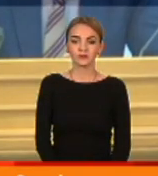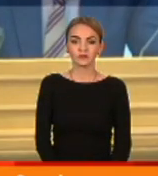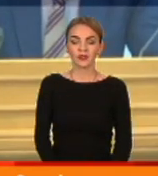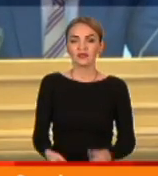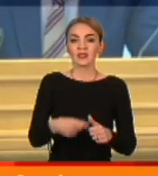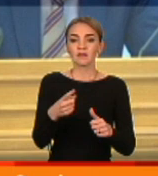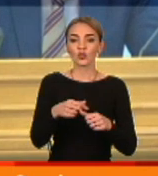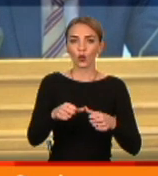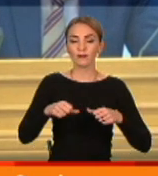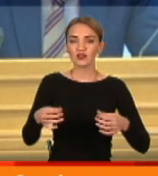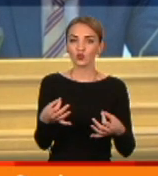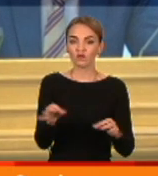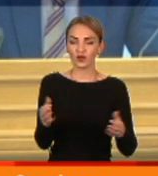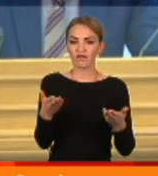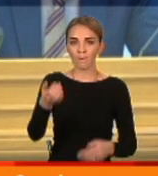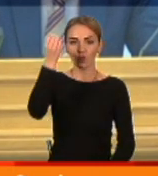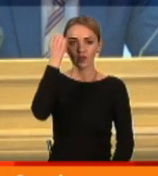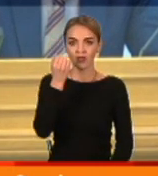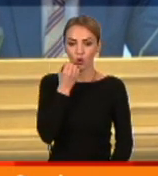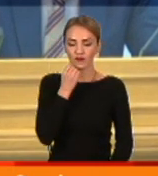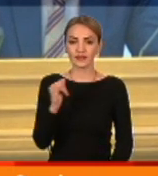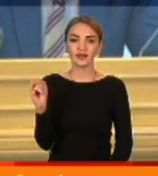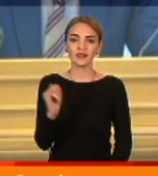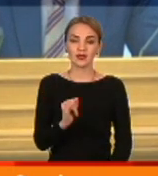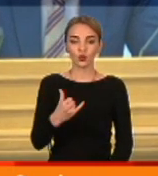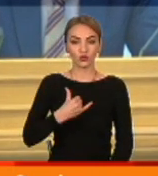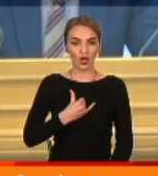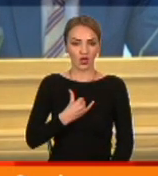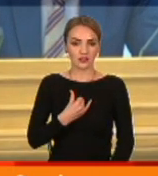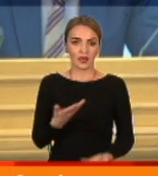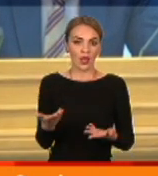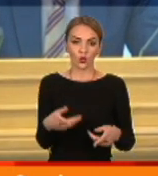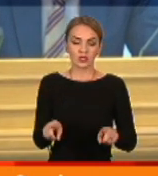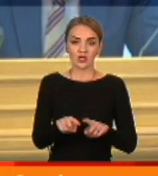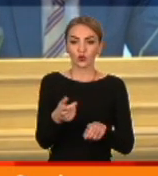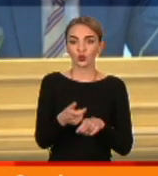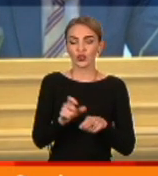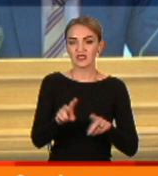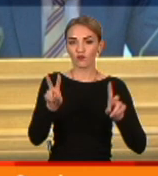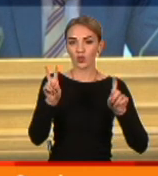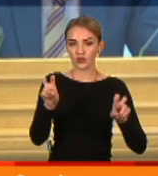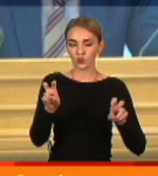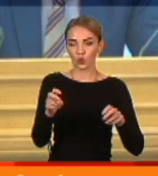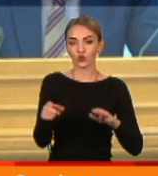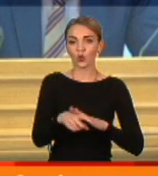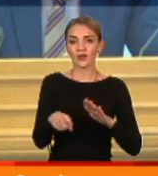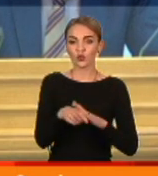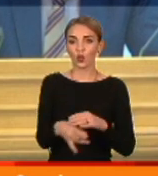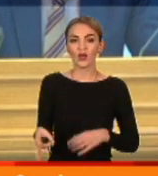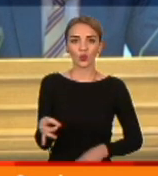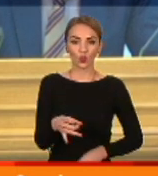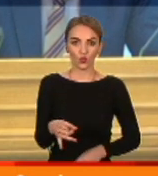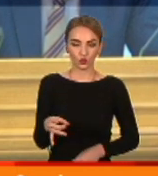Від імені комісії дозвольте вам подякувати. І в нас якось так дуже символічно, саме з Донецького